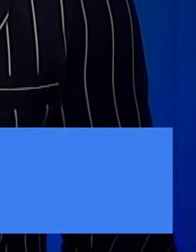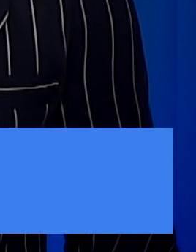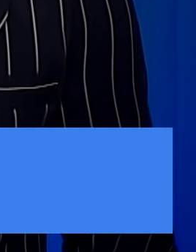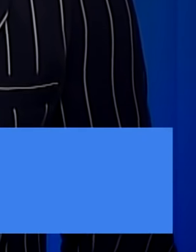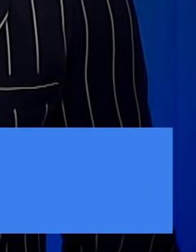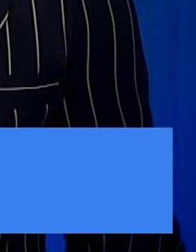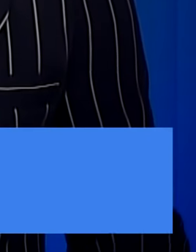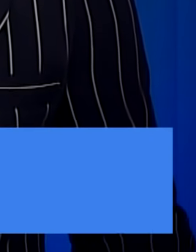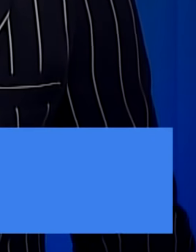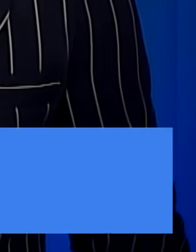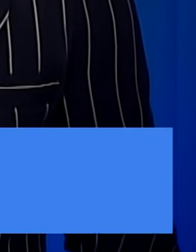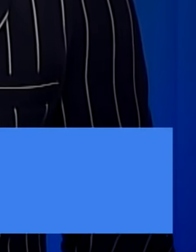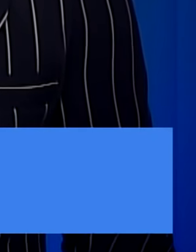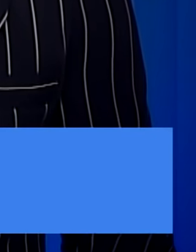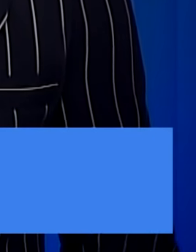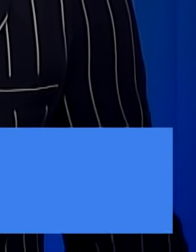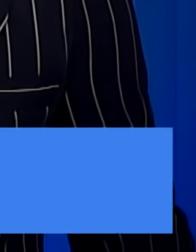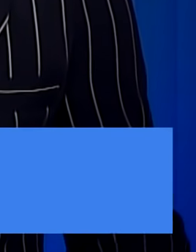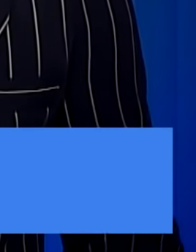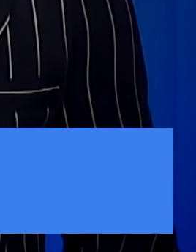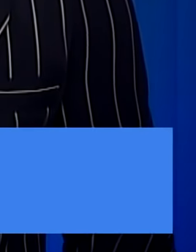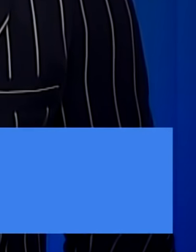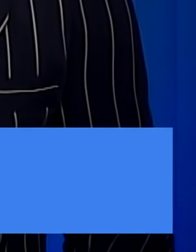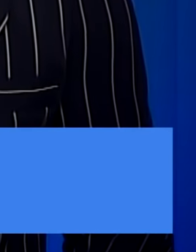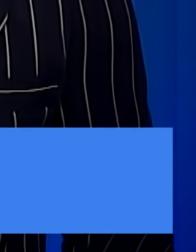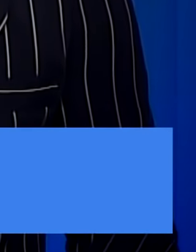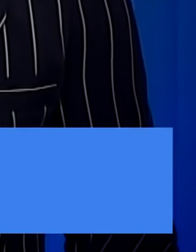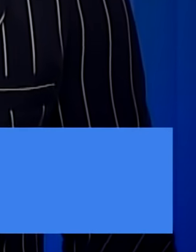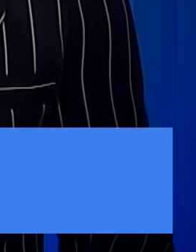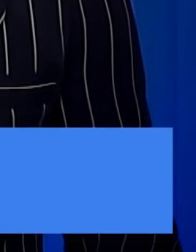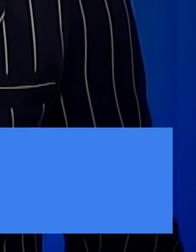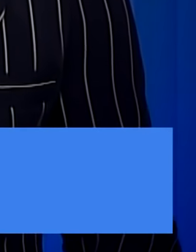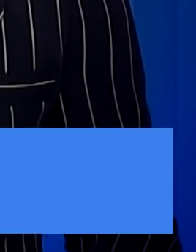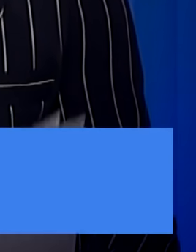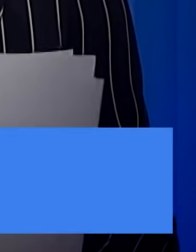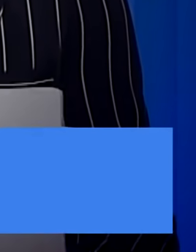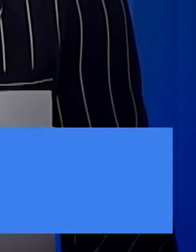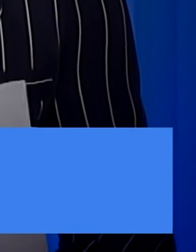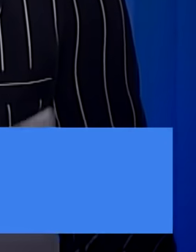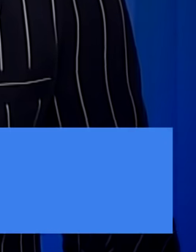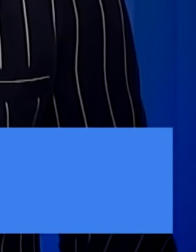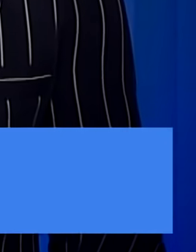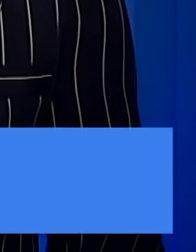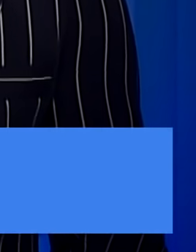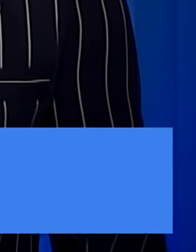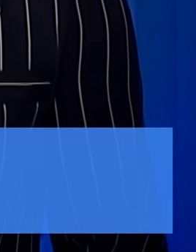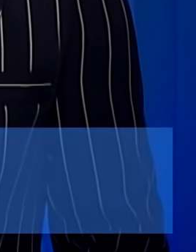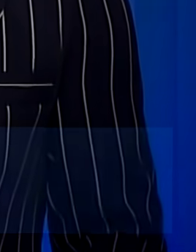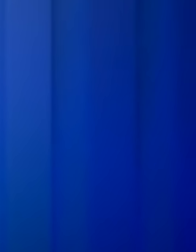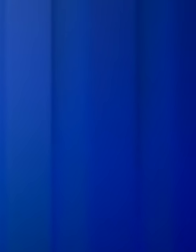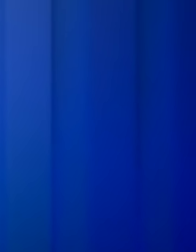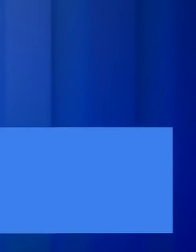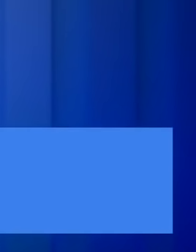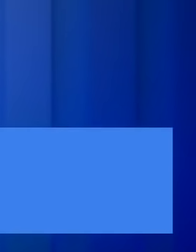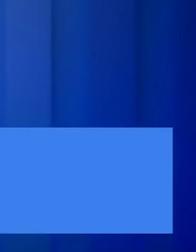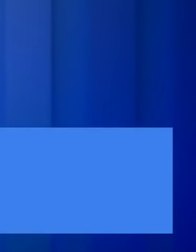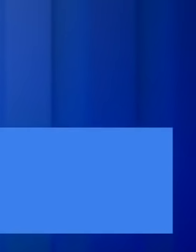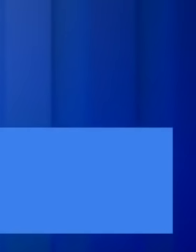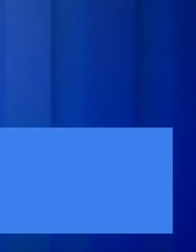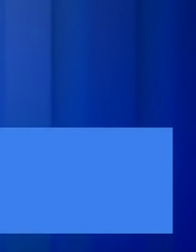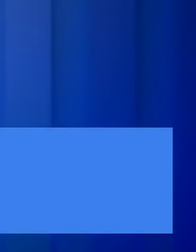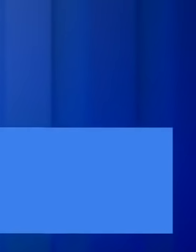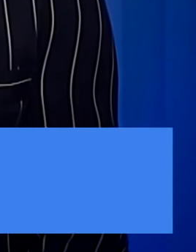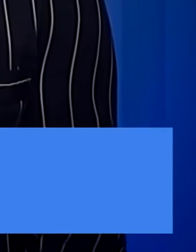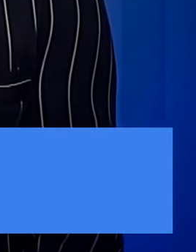내부 총질하지 말라는 말씀을 하시는데 왜 추 후보님은 저한테 내부 총질을 그렇게 많이 하십니까? 지금 아까 그